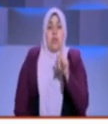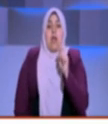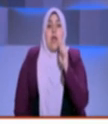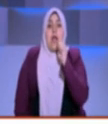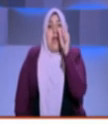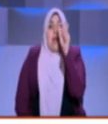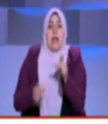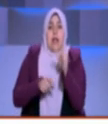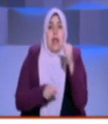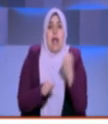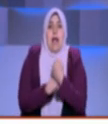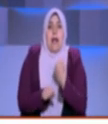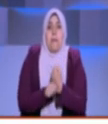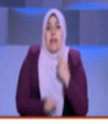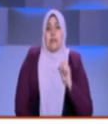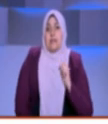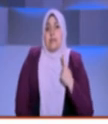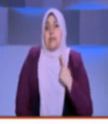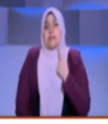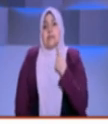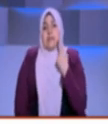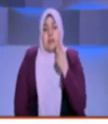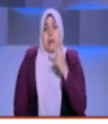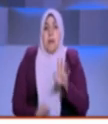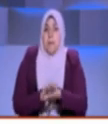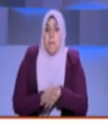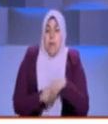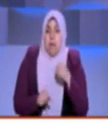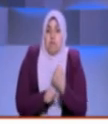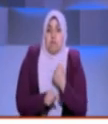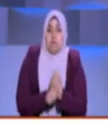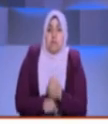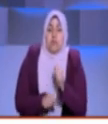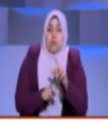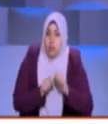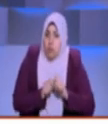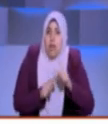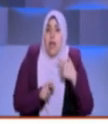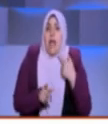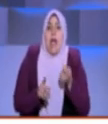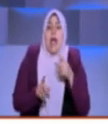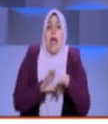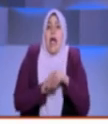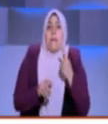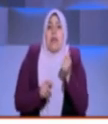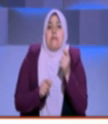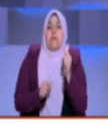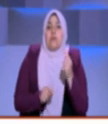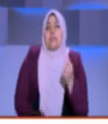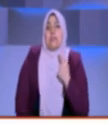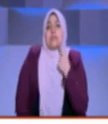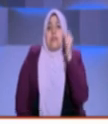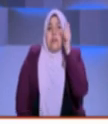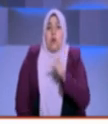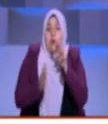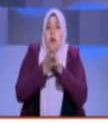نحن سلطنا الضوء على الشركات الكبرى العاملة في مجالات مختلفة والدور الذي أدته، ماذا عن كبار الرأسماليين الموجودين في فرنسا